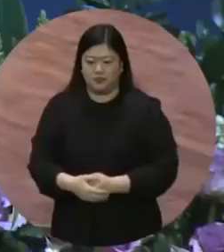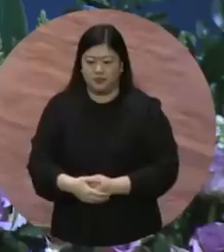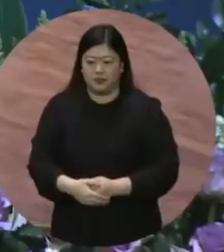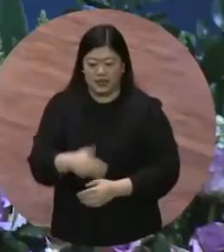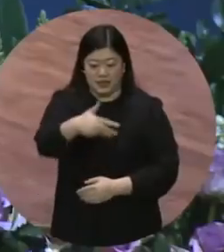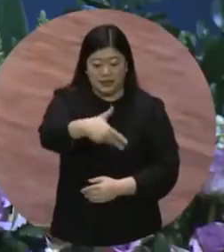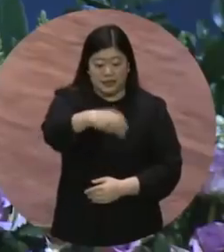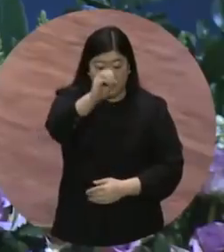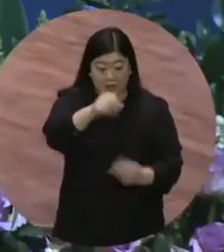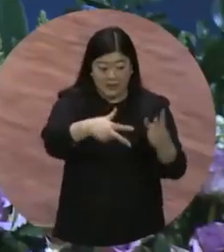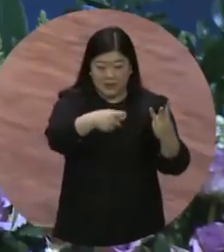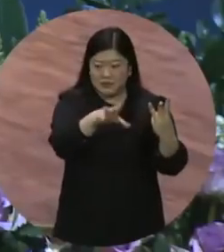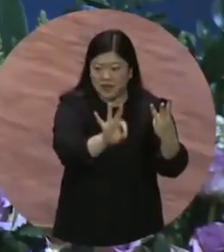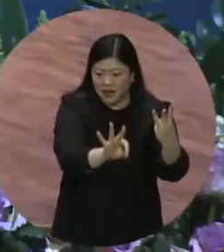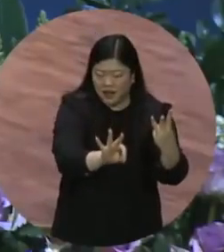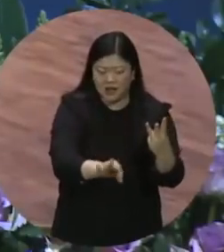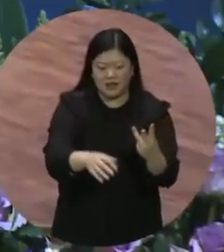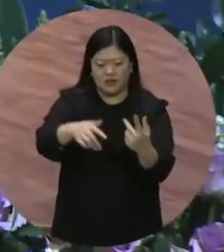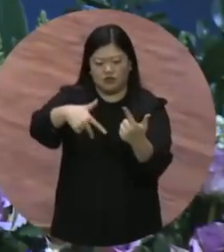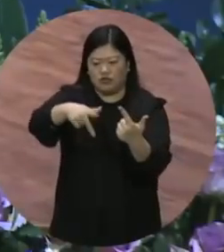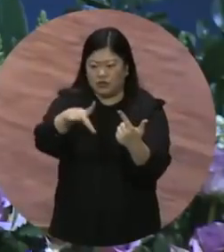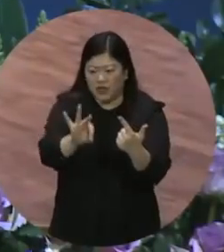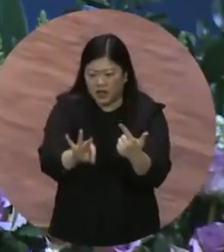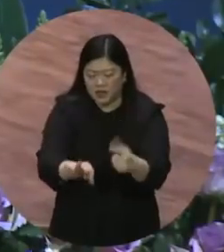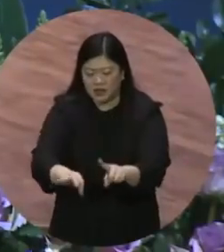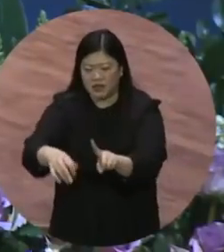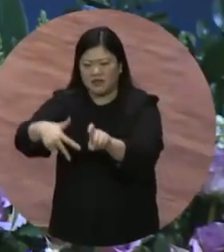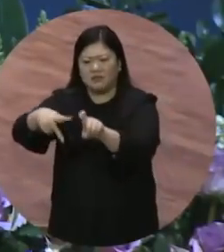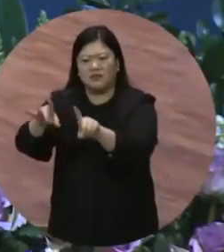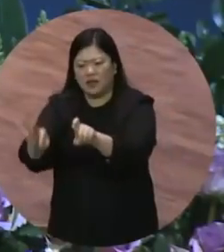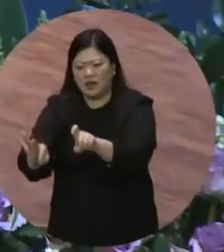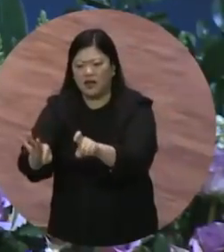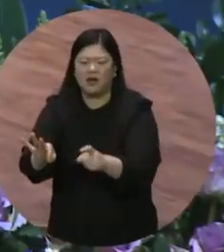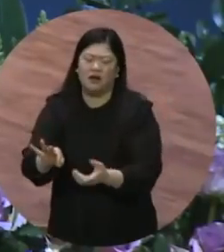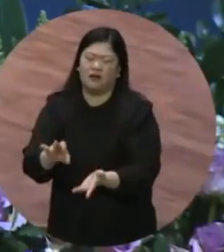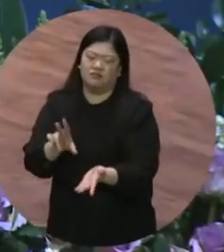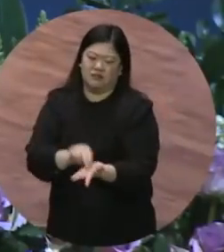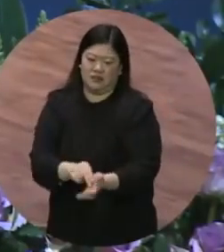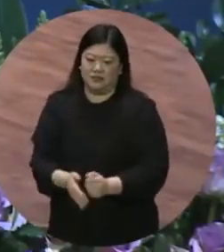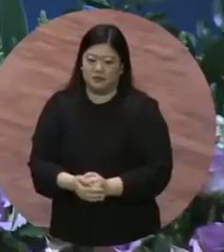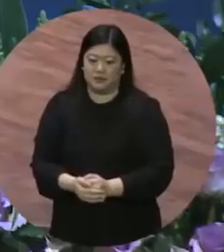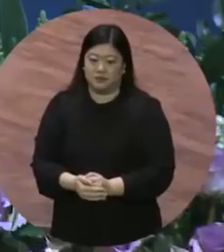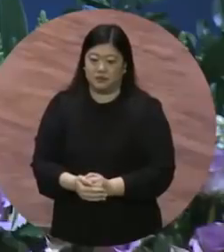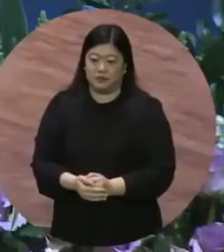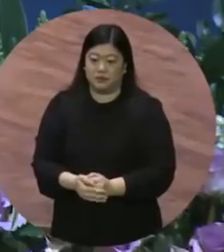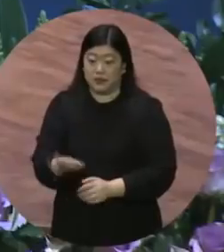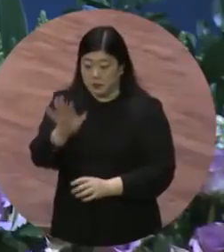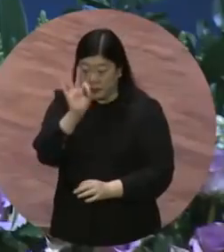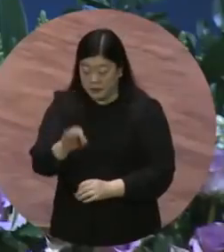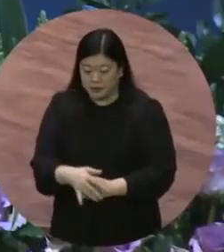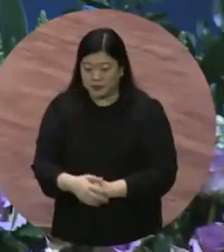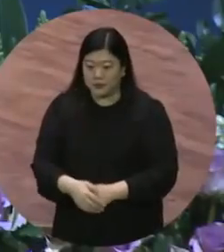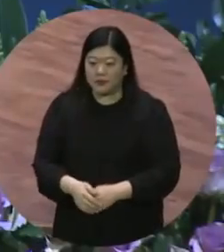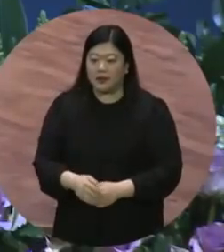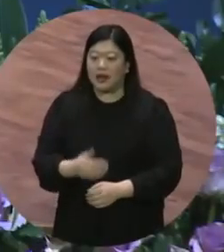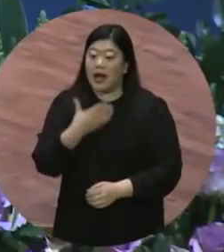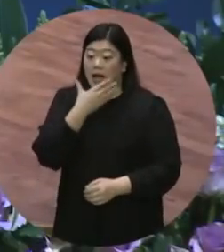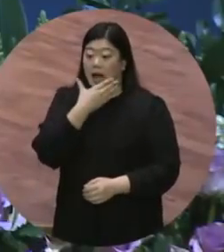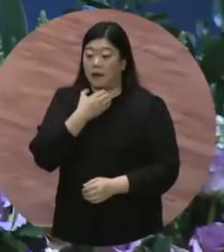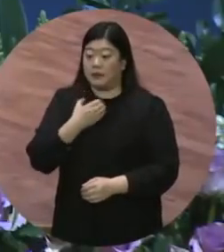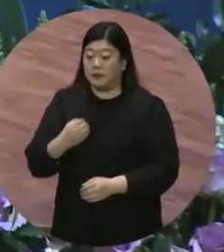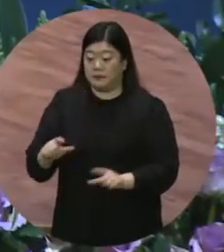물질 중심으로 각인되었다는 겁니다. 왜 그러냐면 서치도에 보면 아브라함이 사는 곳은